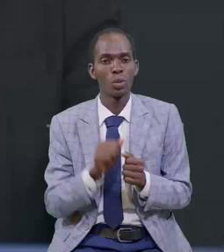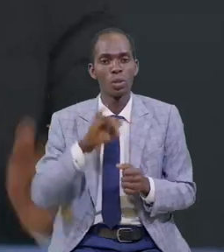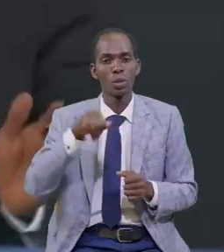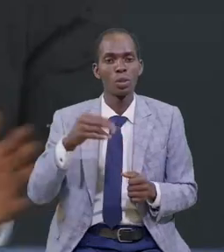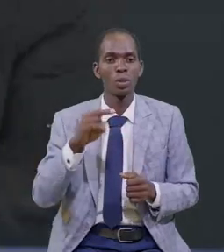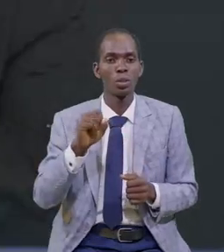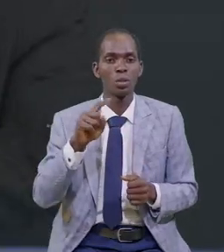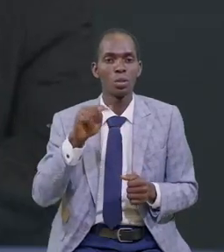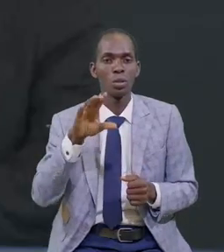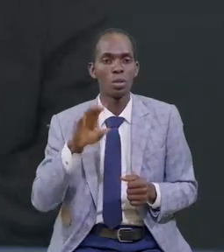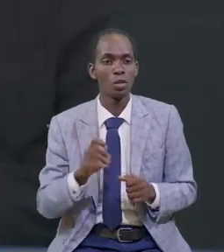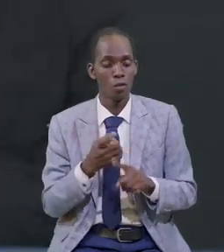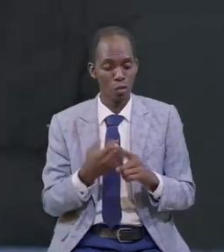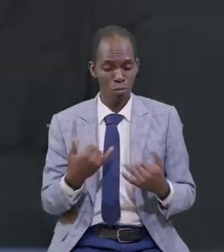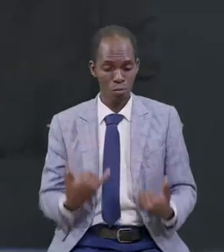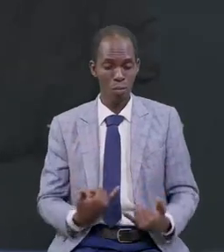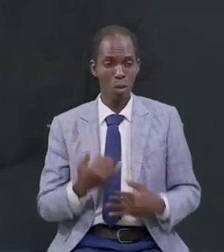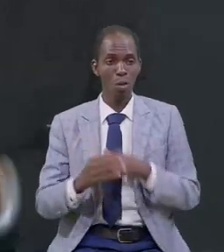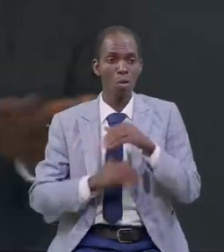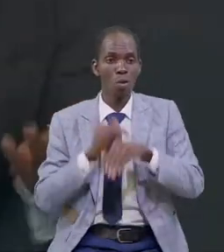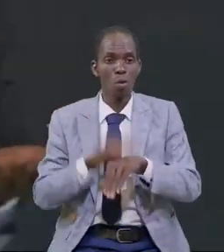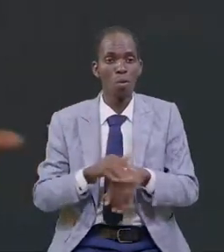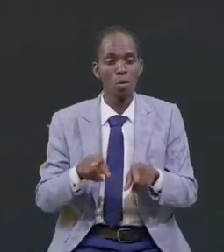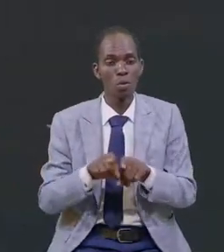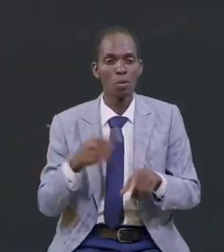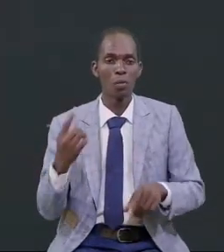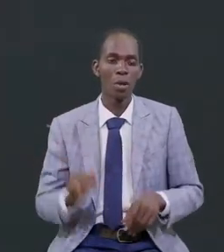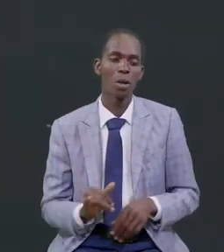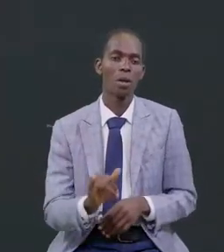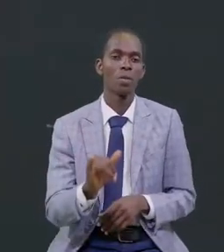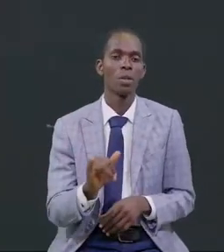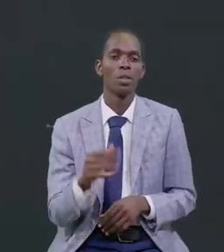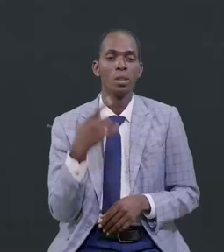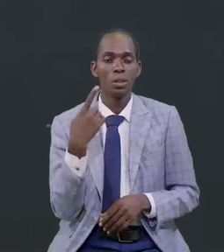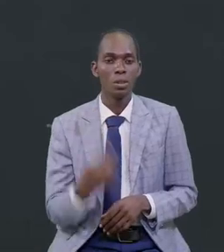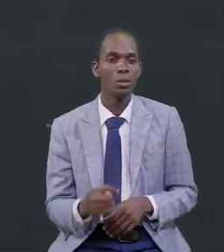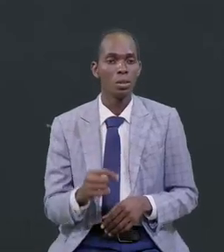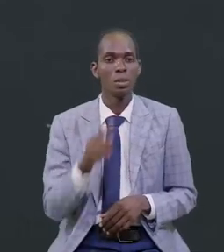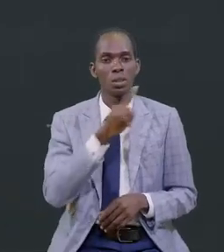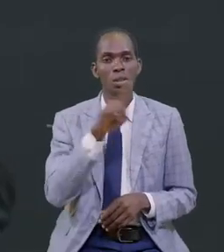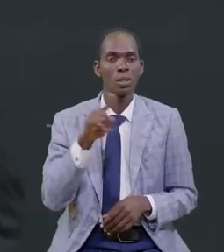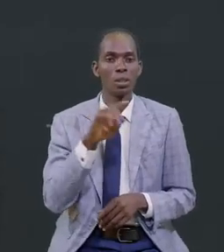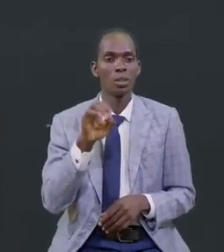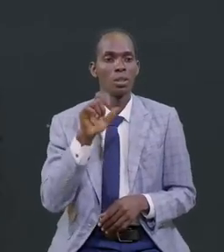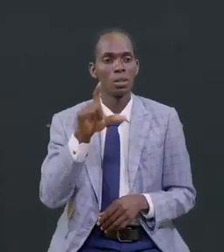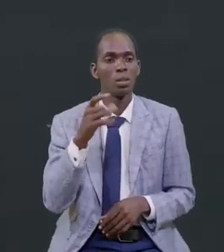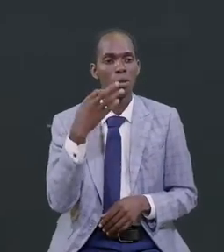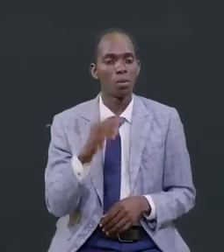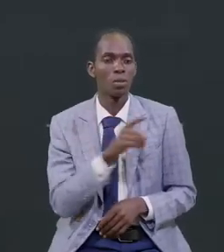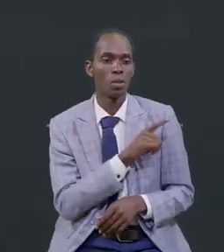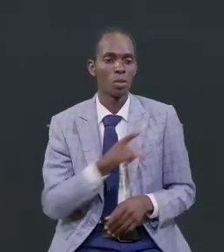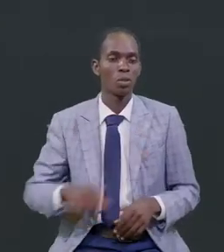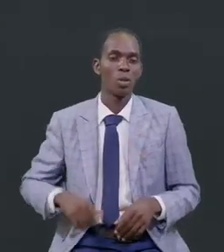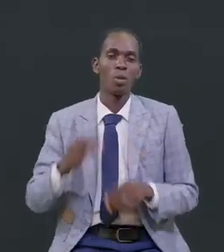et à toujours amen voilà ce que fera le